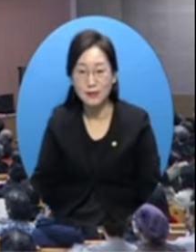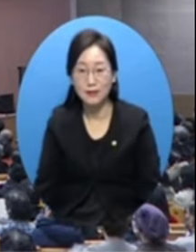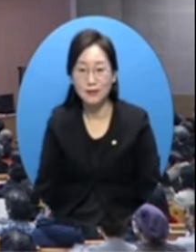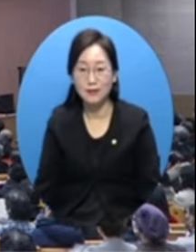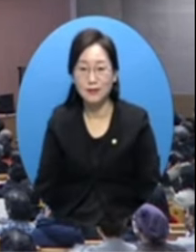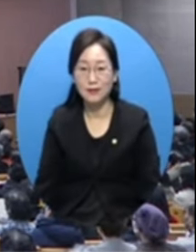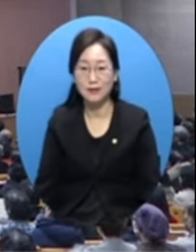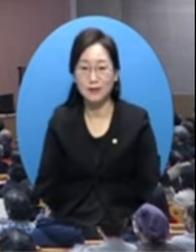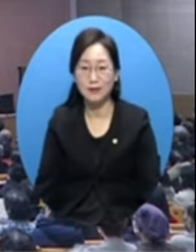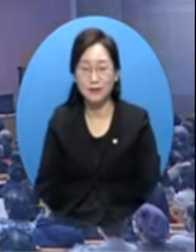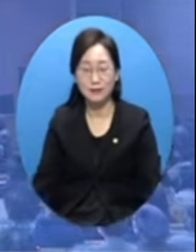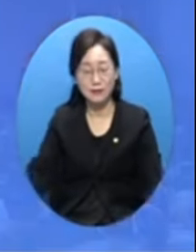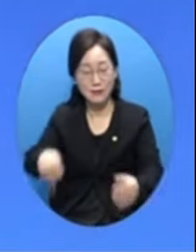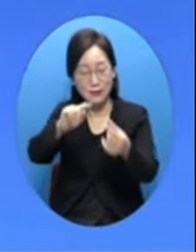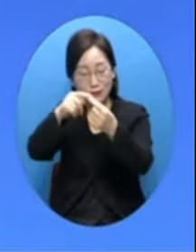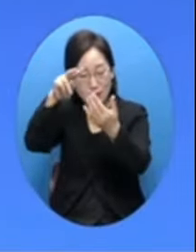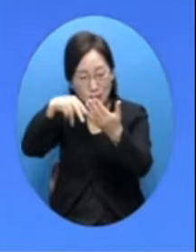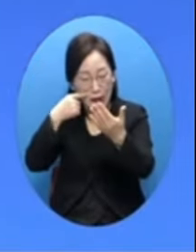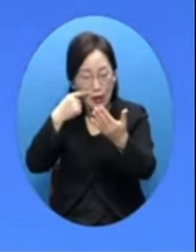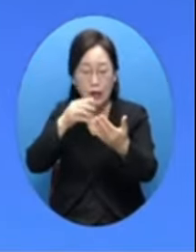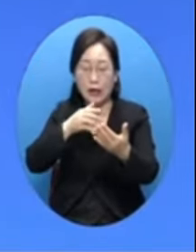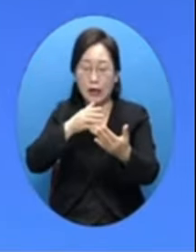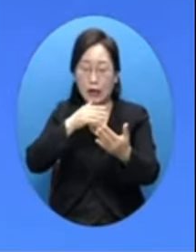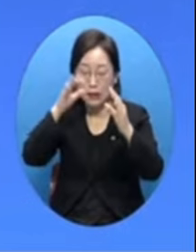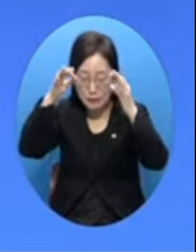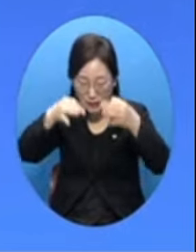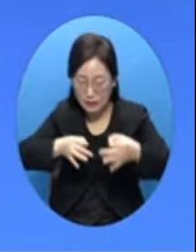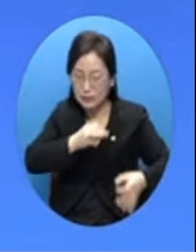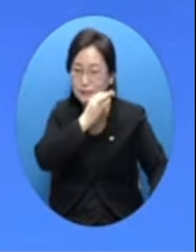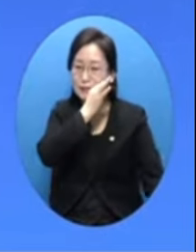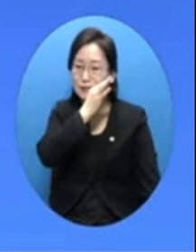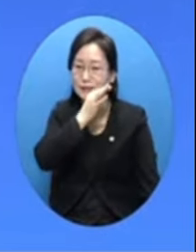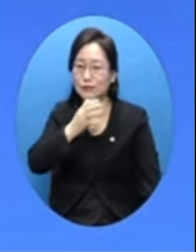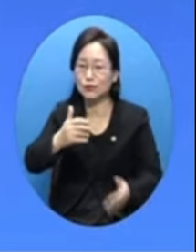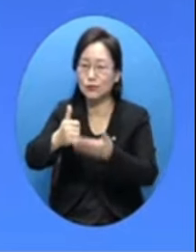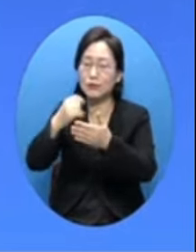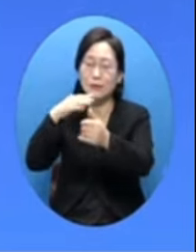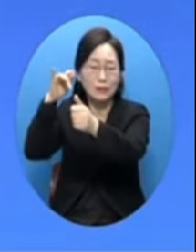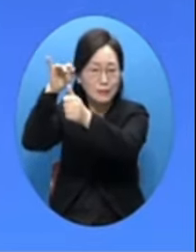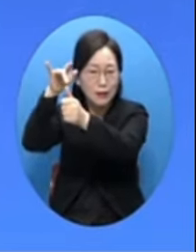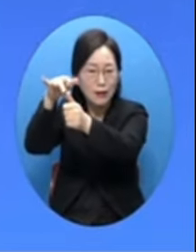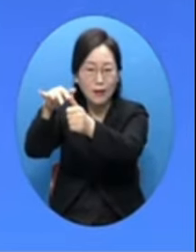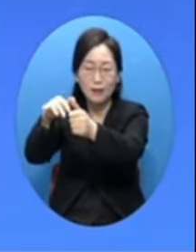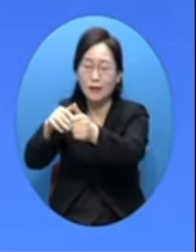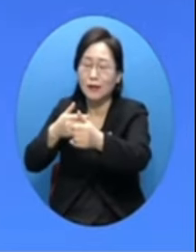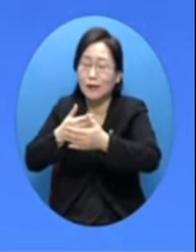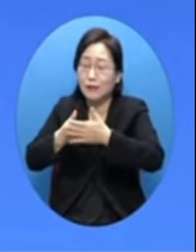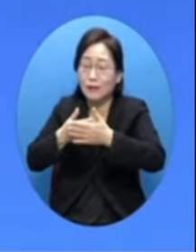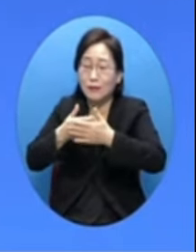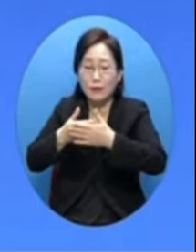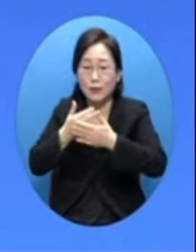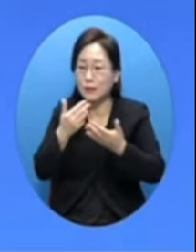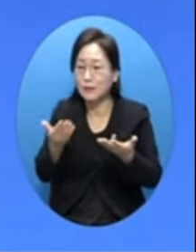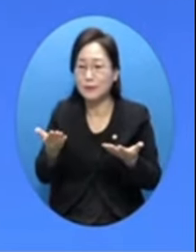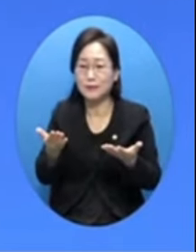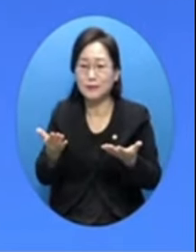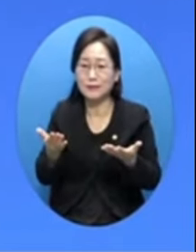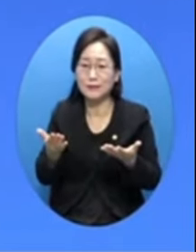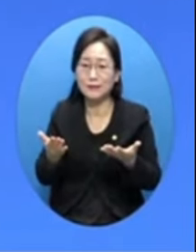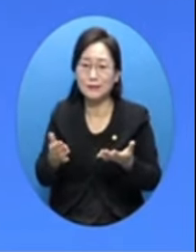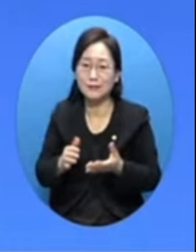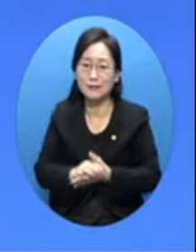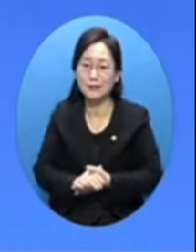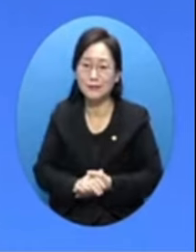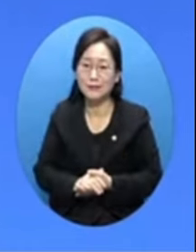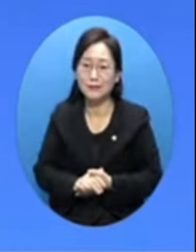좀이 가사을 보면서 주님 앞에 부끄러웠습니다 주님만 생각해도 늘 가슴에 설레야 되는데